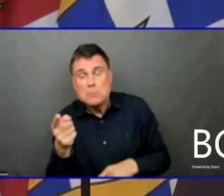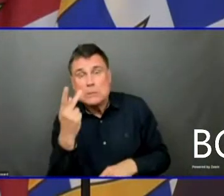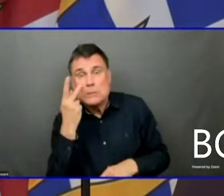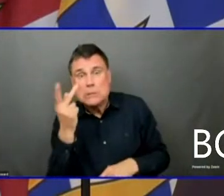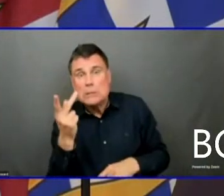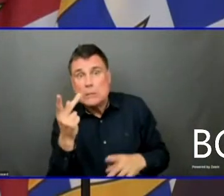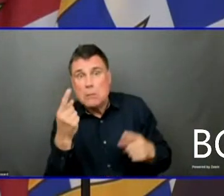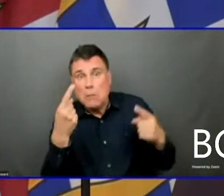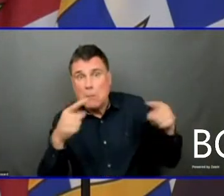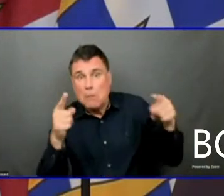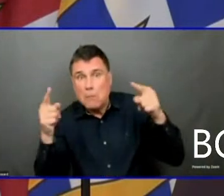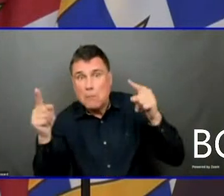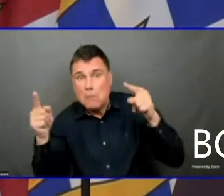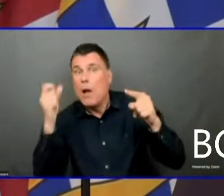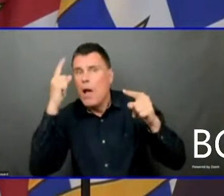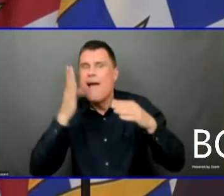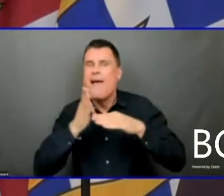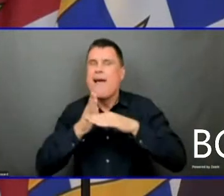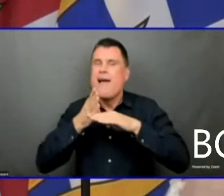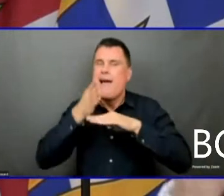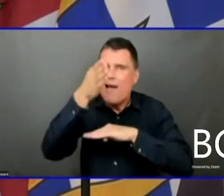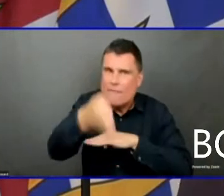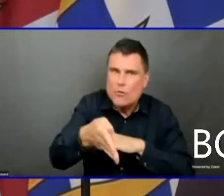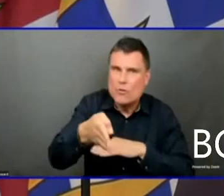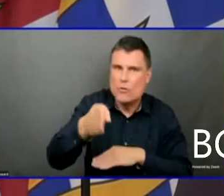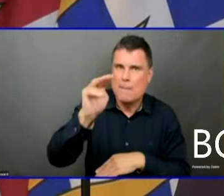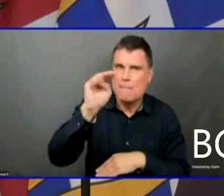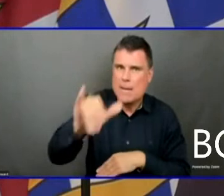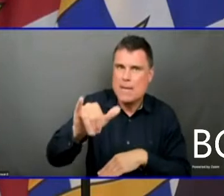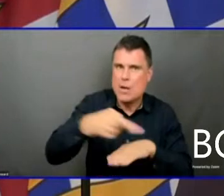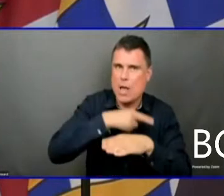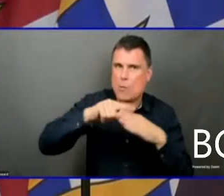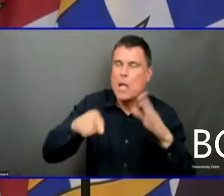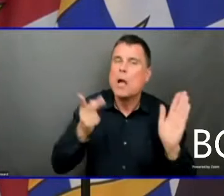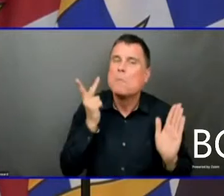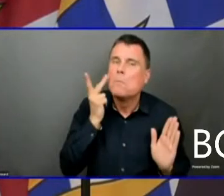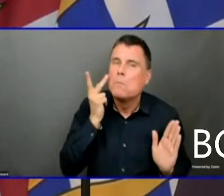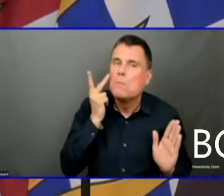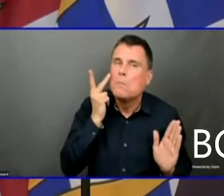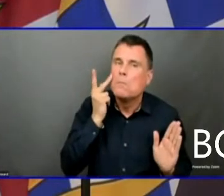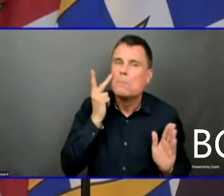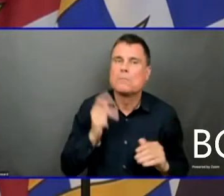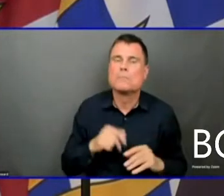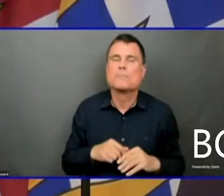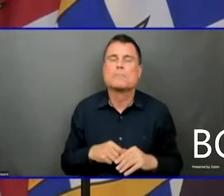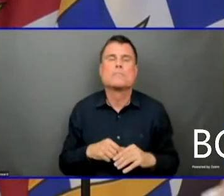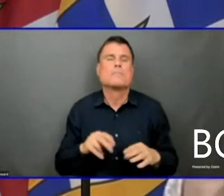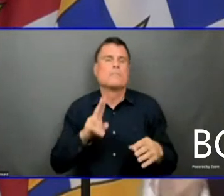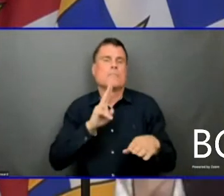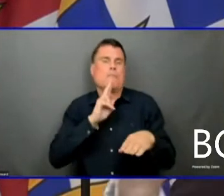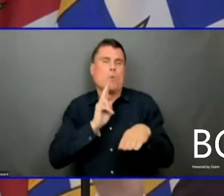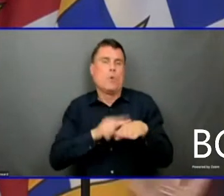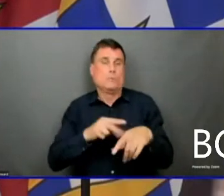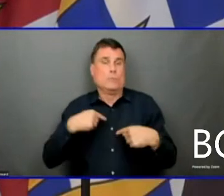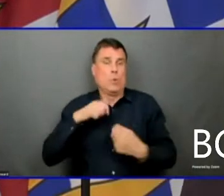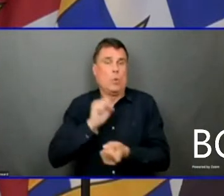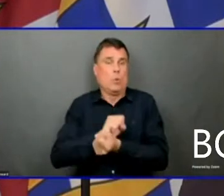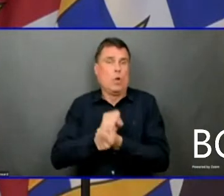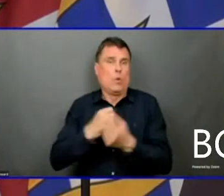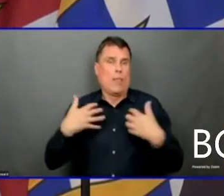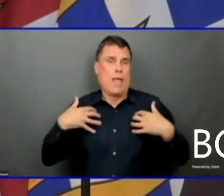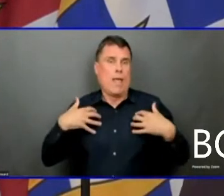那么同时呢，我们在5月长周末以后，我们看看我和我的同事再看看整个省